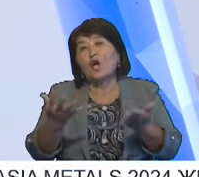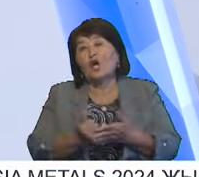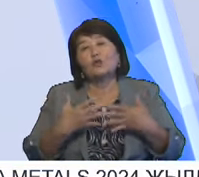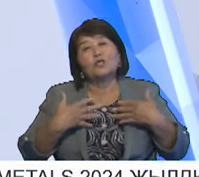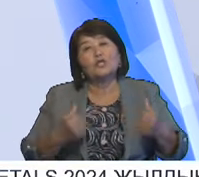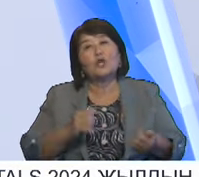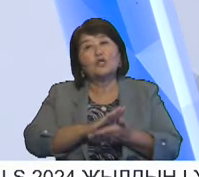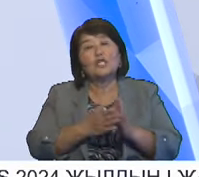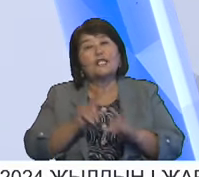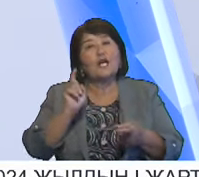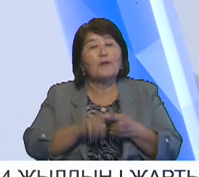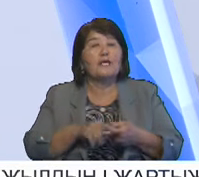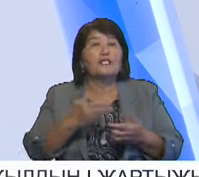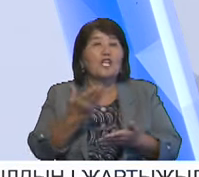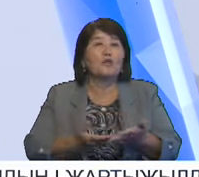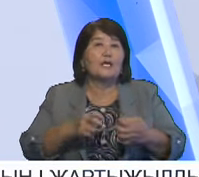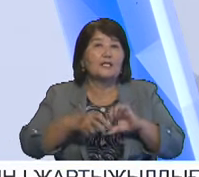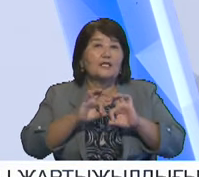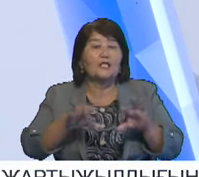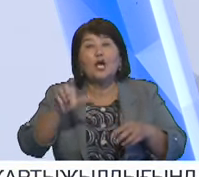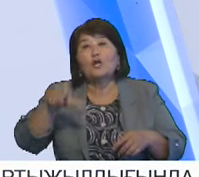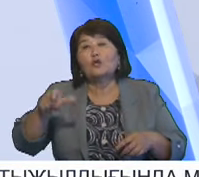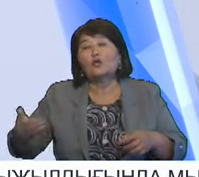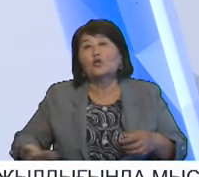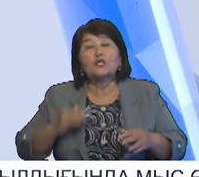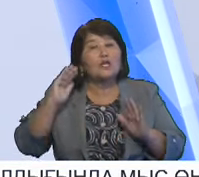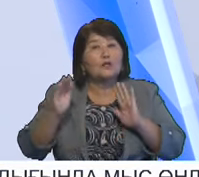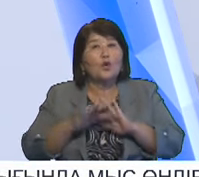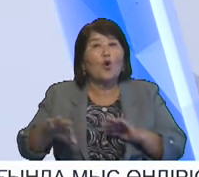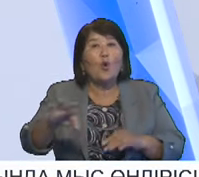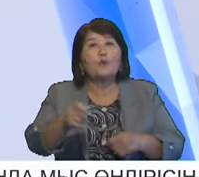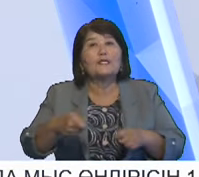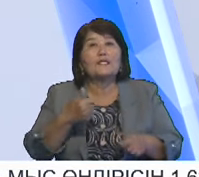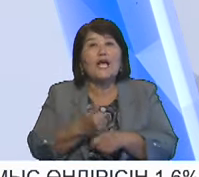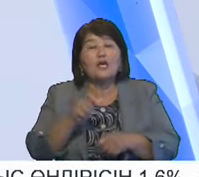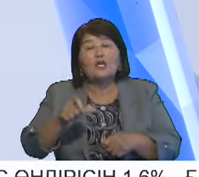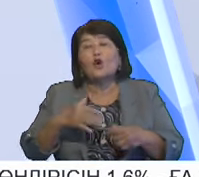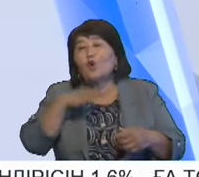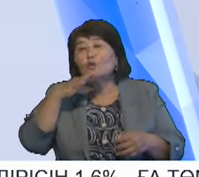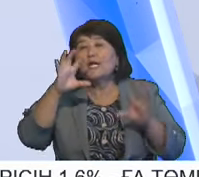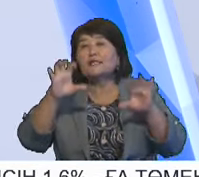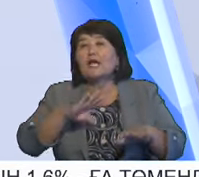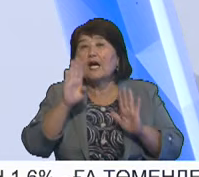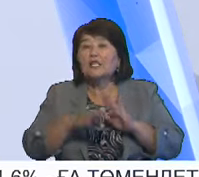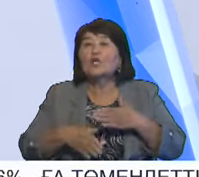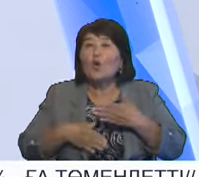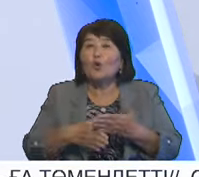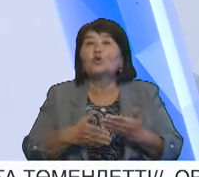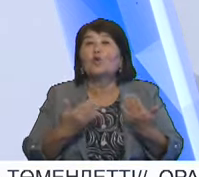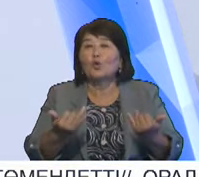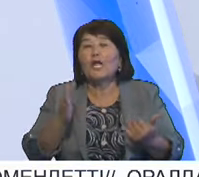денсаулық жағдайына байланысты мәселелерді көтерді. Тұрғындар талабына құлақ түрген облыс әкімі көпшілікке заң аясында қолдау болатынын